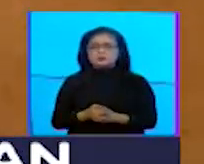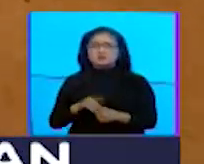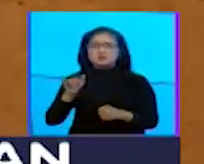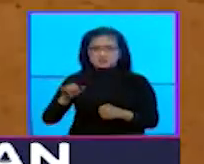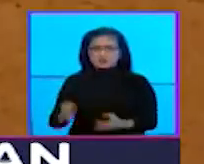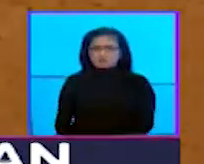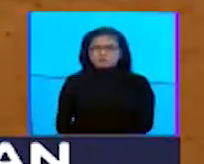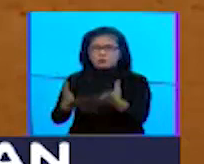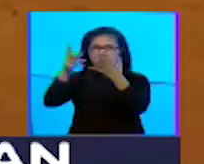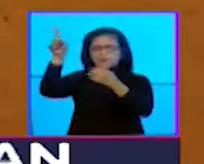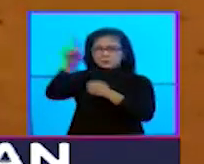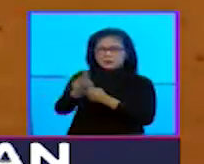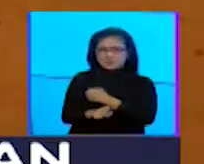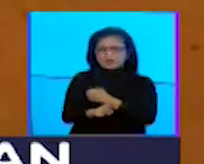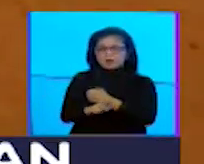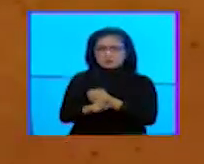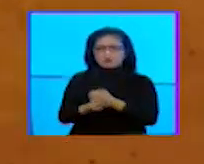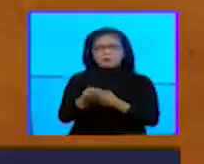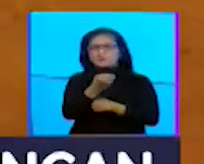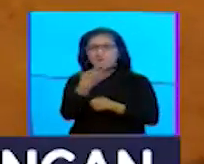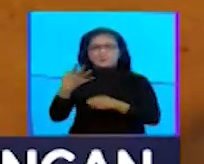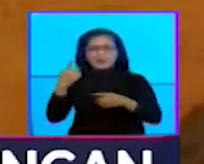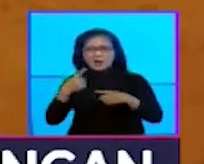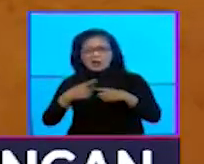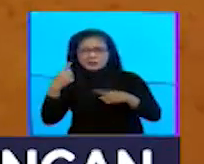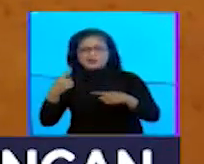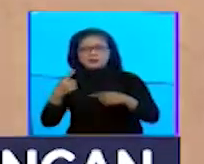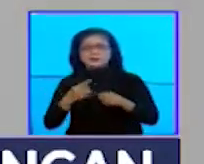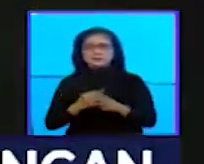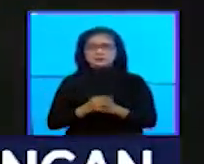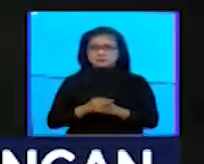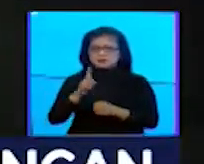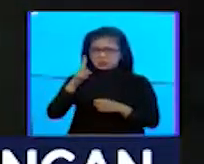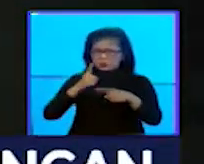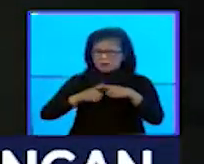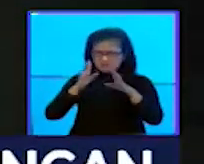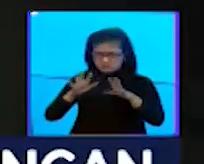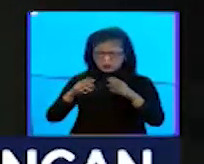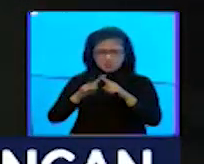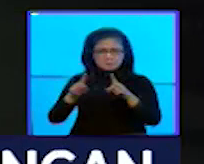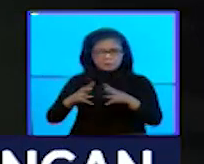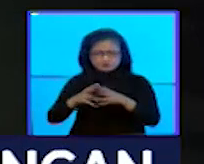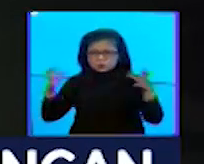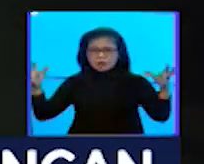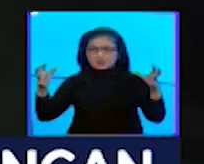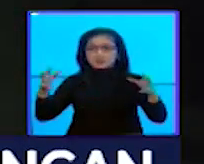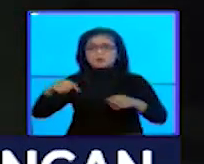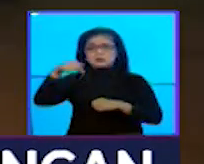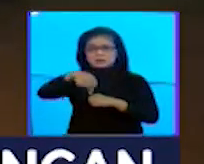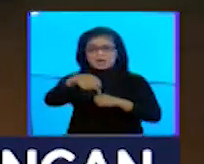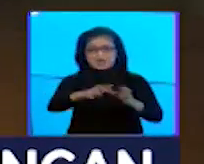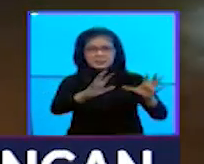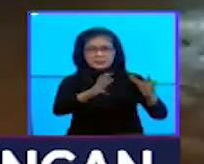Ledakan seperti petir. Berapa kali itu, Pak? Waktu itu, Pak? Ya waktu itu cuma satu kali. Hingga kini petugas masih terus